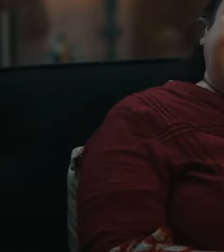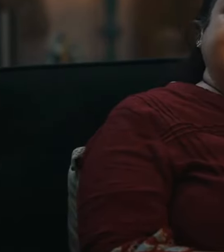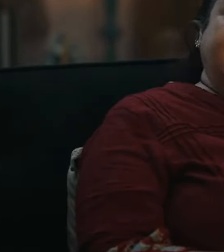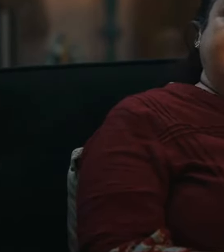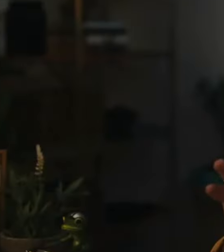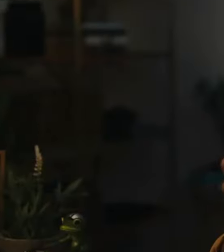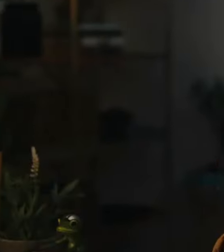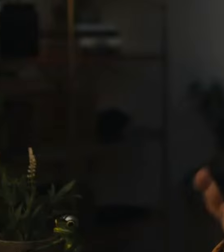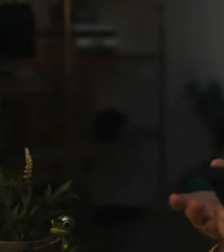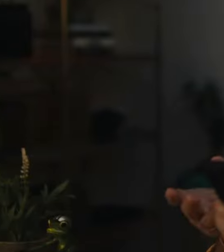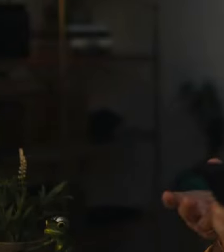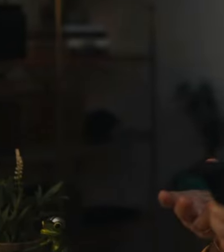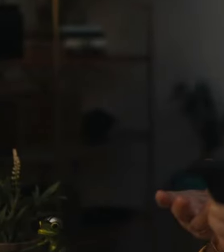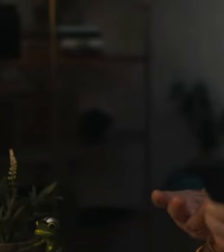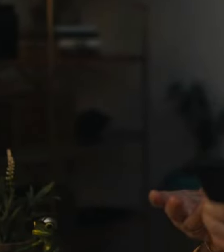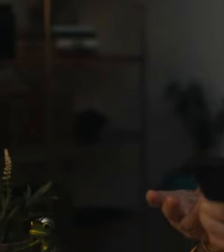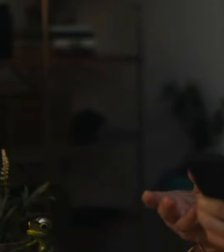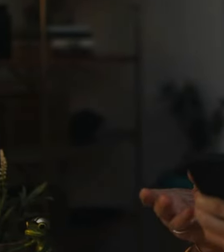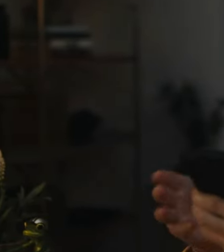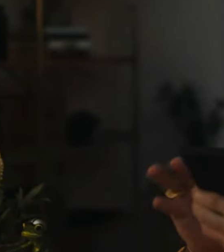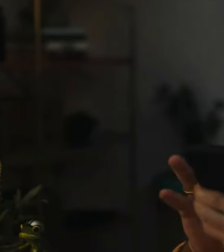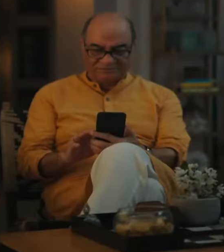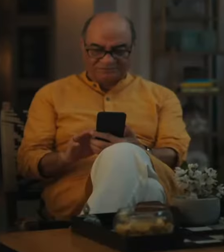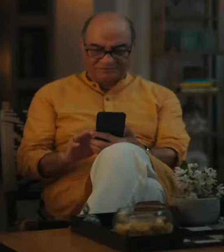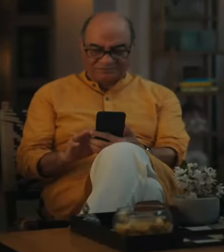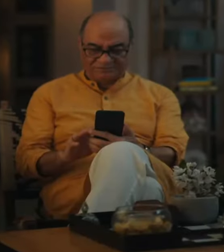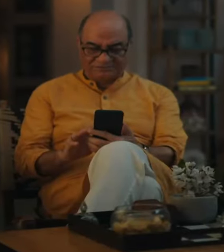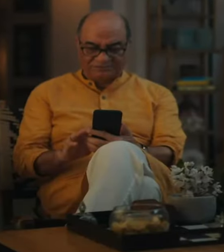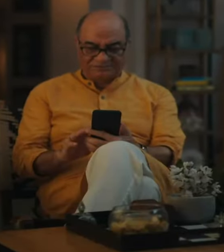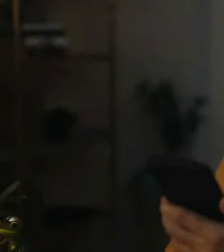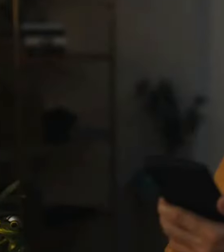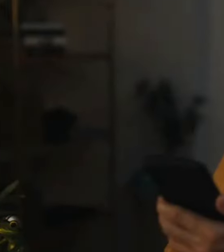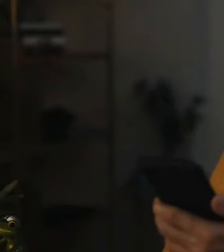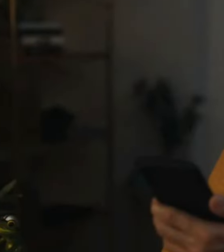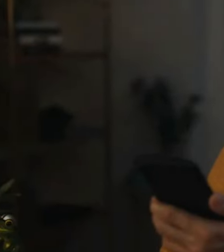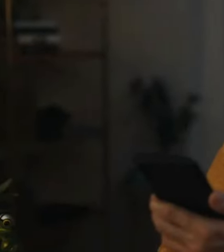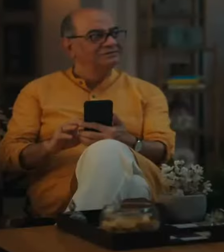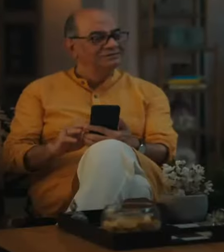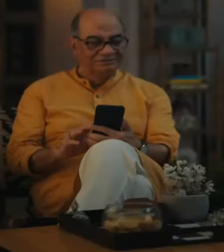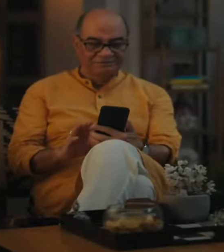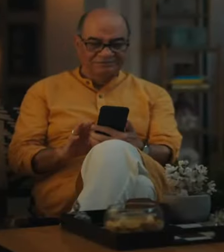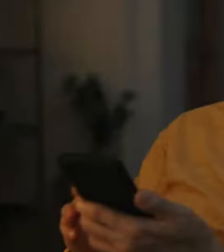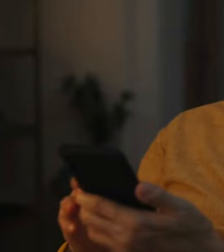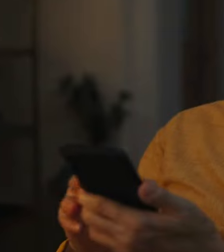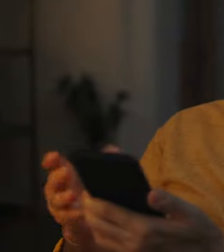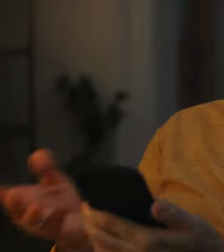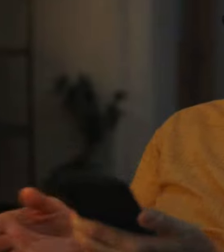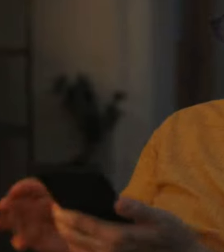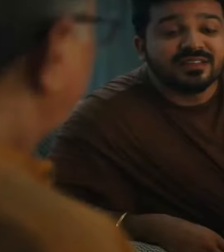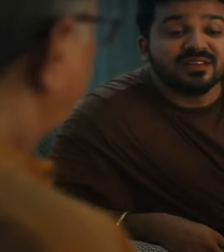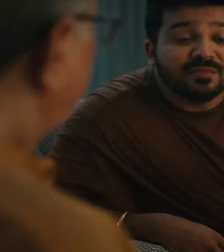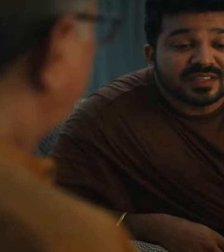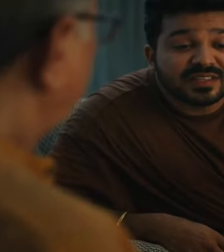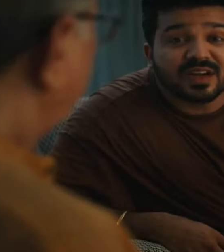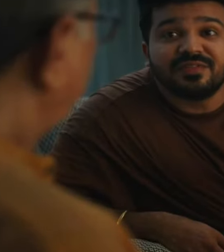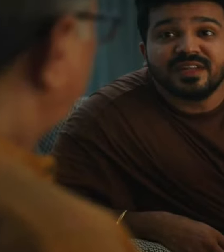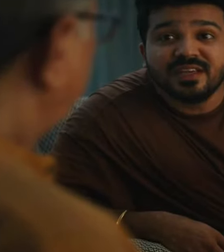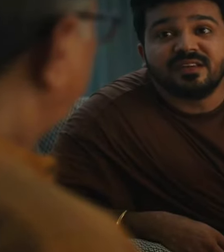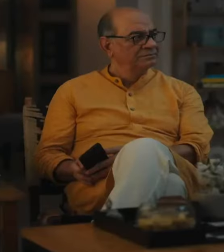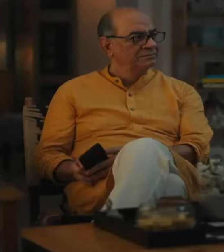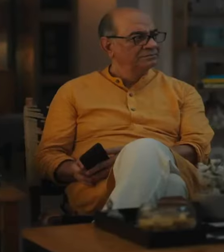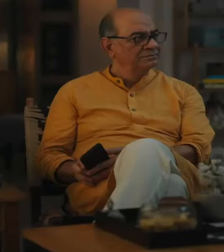नोटिफिकेशन आया था ना। मैसेज के सारे थोड़ी बैठ सकते हैं। कल आपने कुछ शेयर्स बेचे थे ना? हाँ, तो चेक किया? मैसेज आया तो था। सिर्फ मैसेज